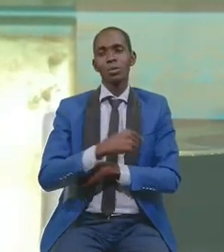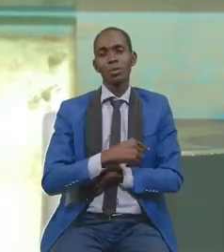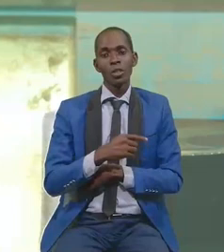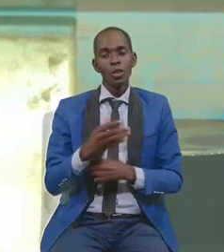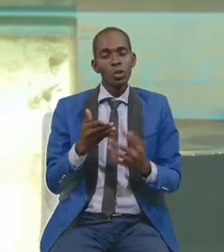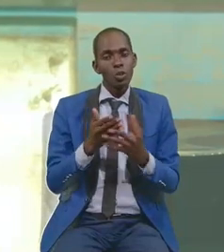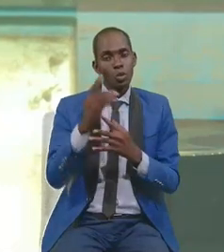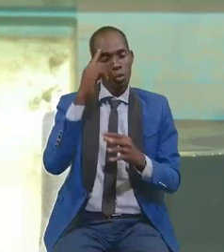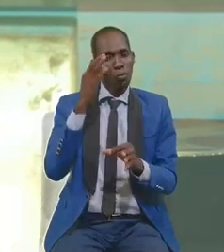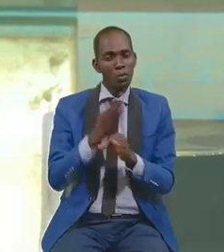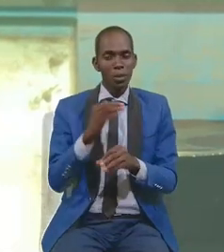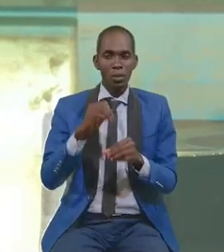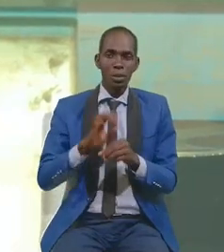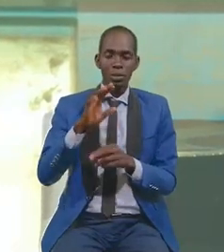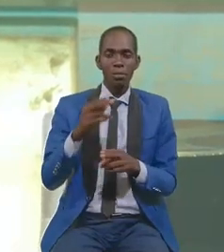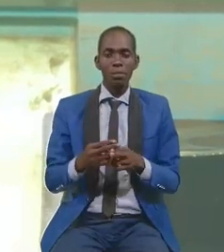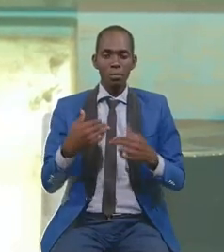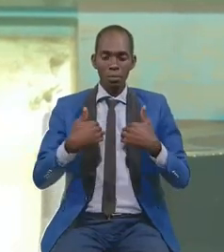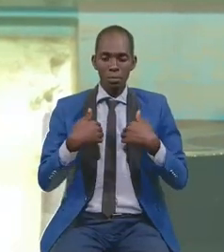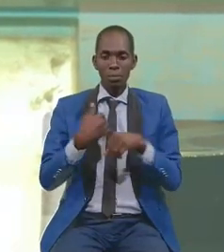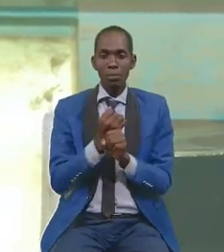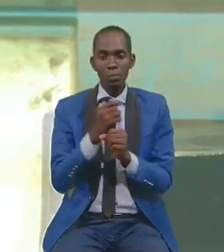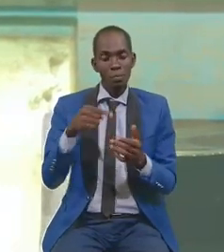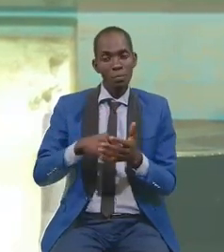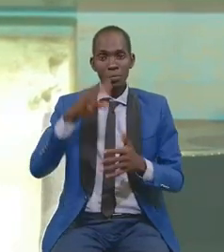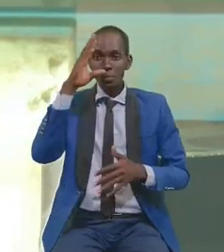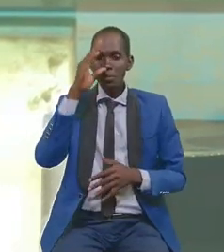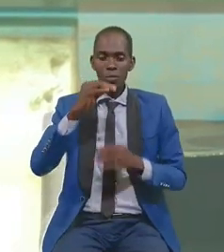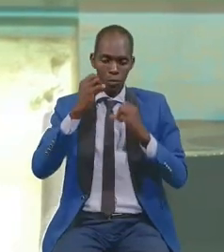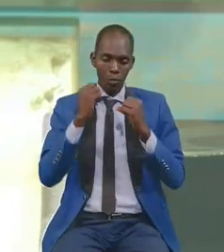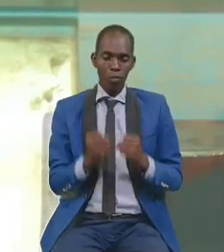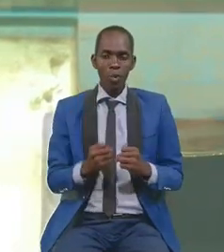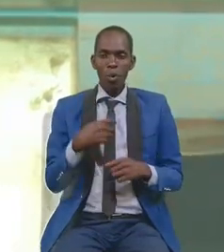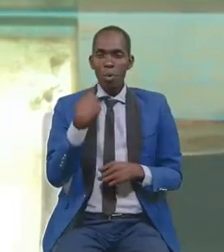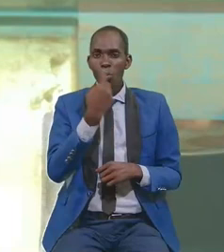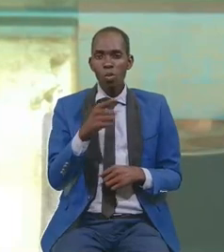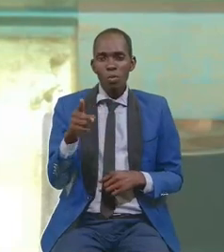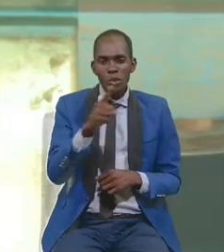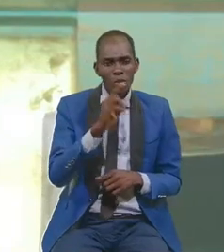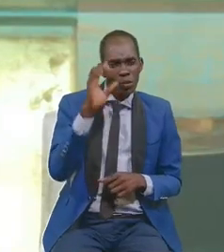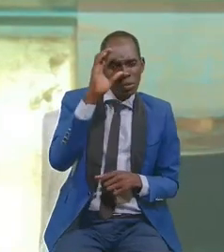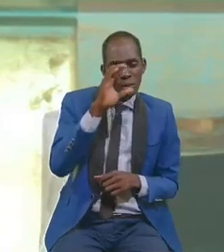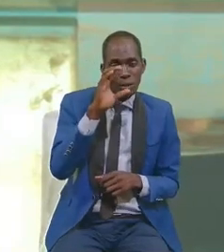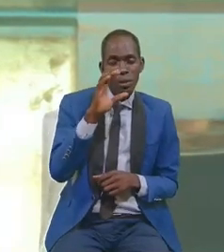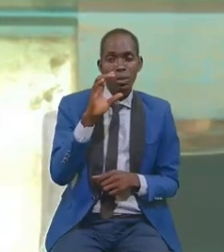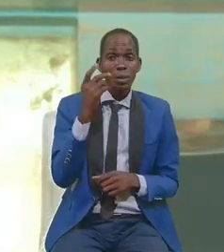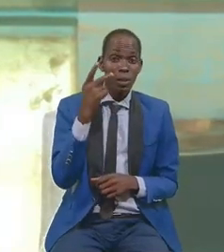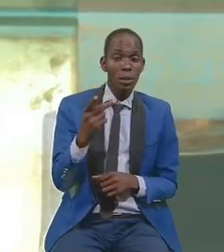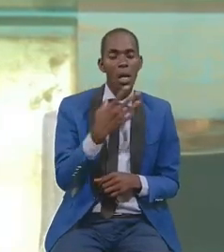Et c'est par la foi en son nom que son nom a raffermi celui que vous voyez, connaissez. Nous allons vous